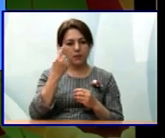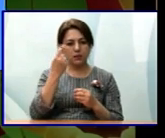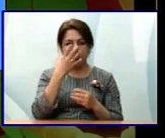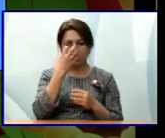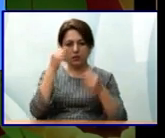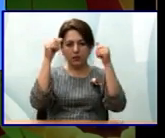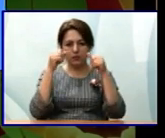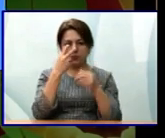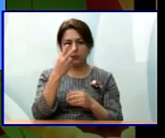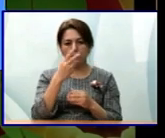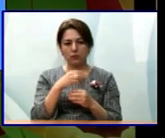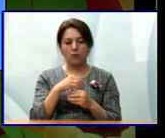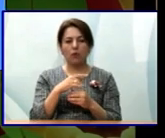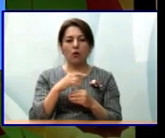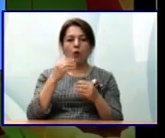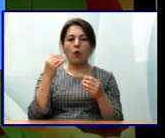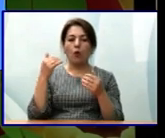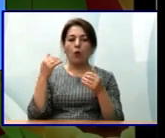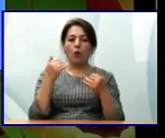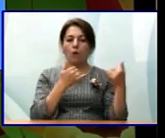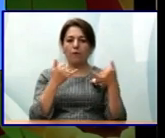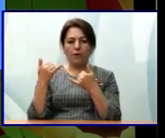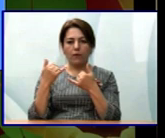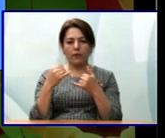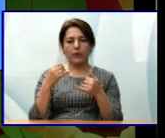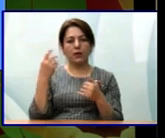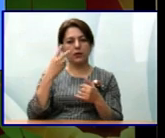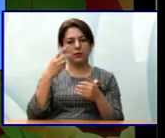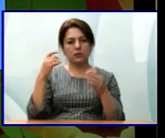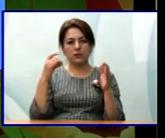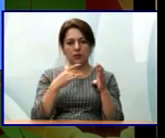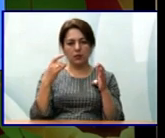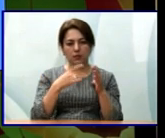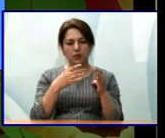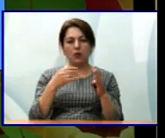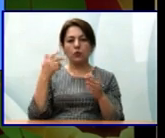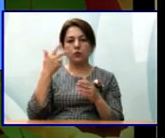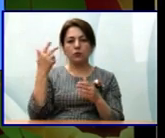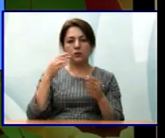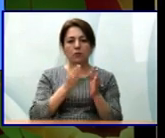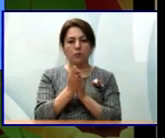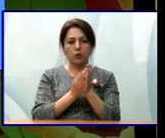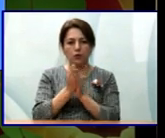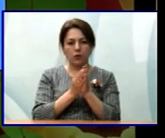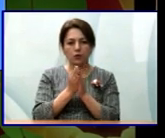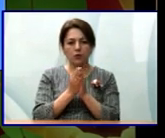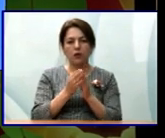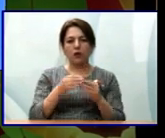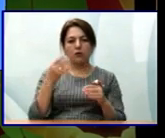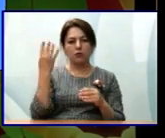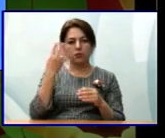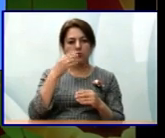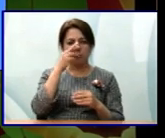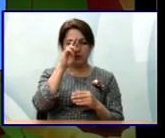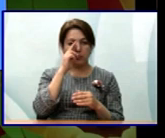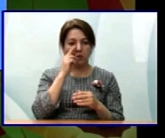rasmda ko'rsatilgani qovun, ikkinchi tarvuz, uchinchi bodring, to'rtinchi nok